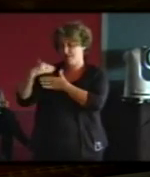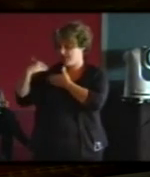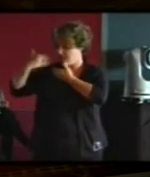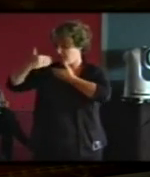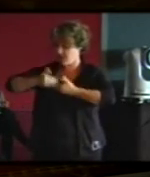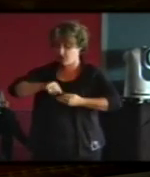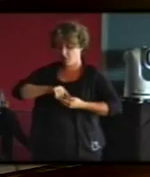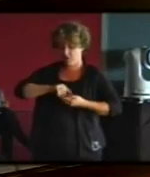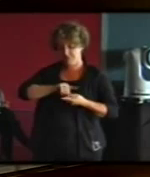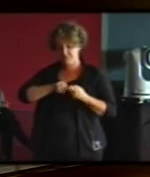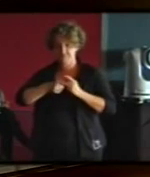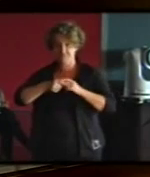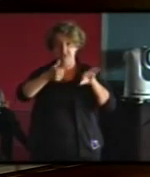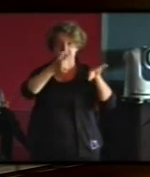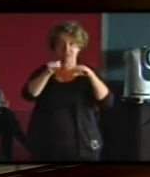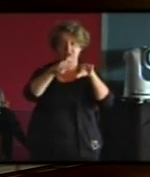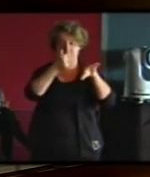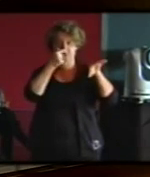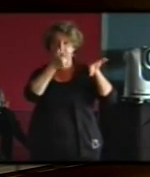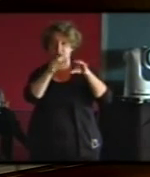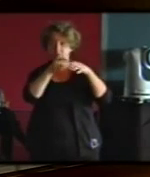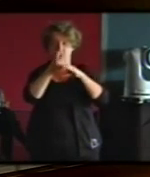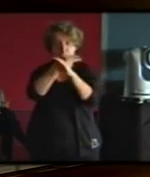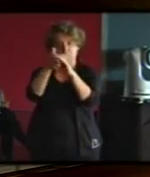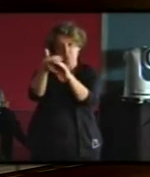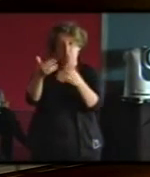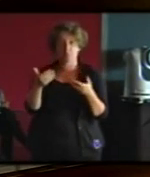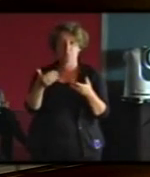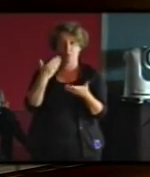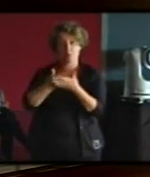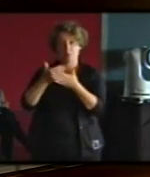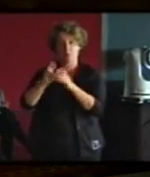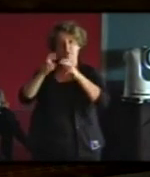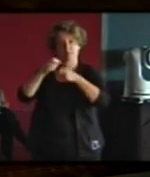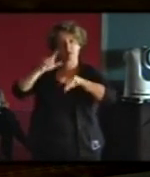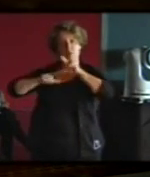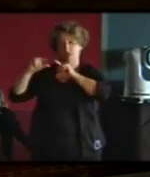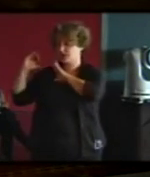bon, ou 700 euros. Oui. Donc ça ne bouge pas.